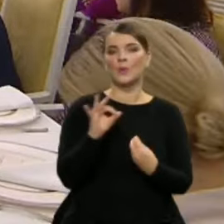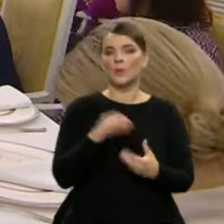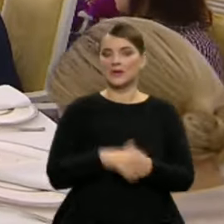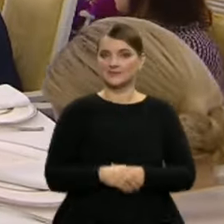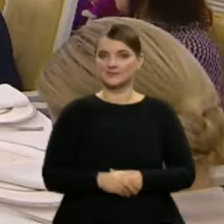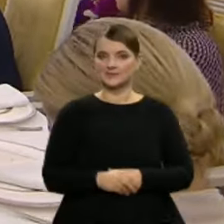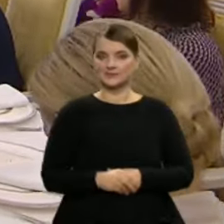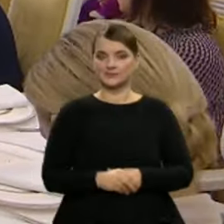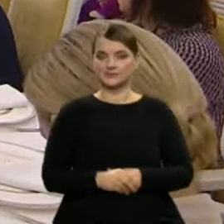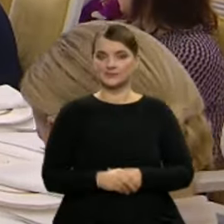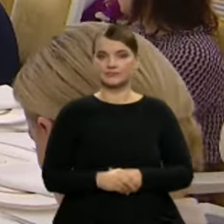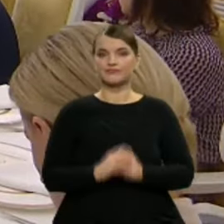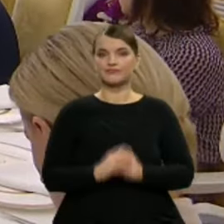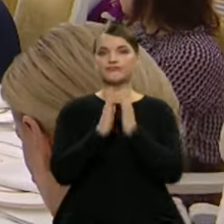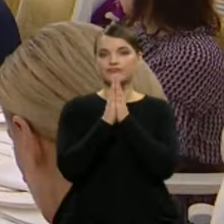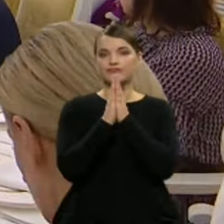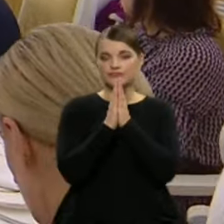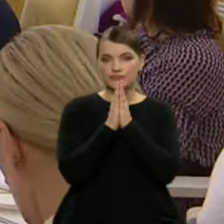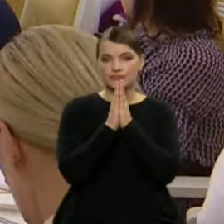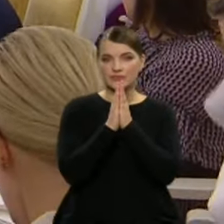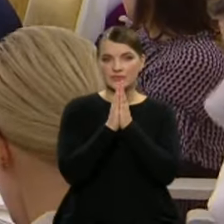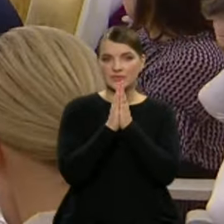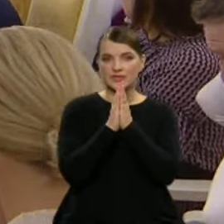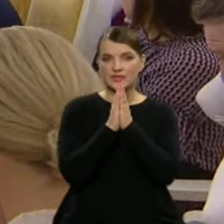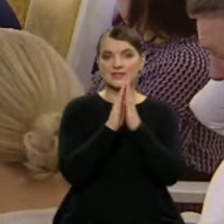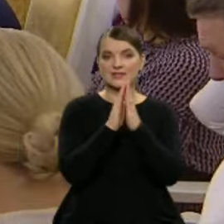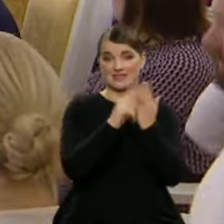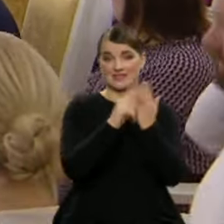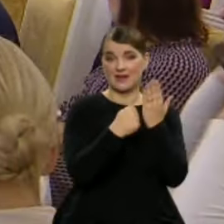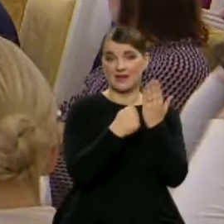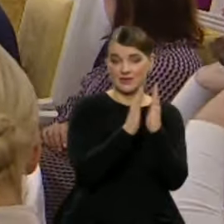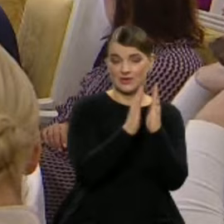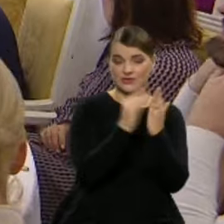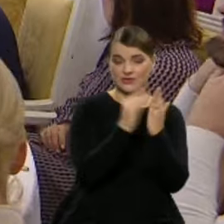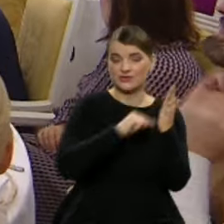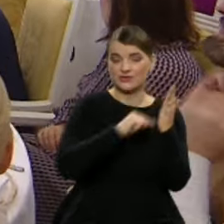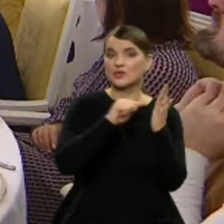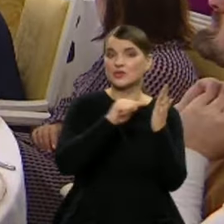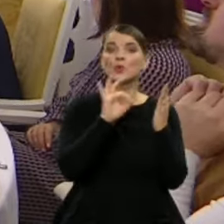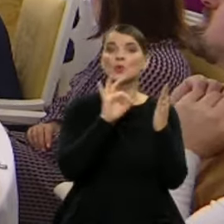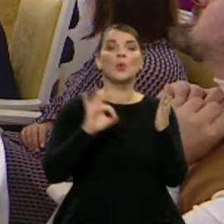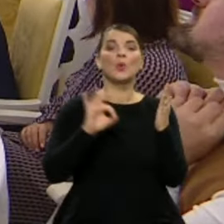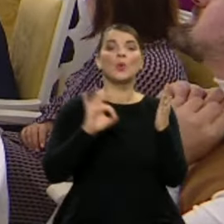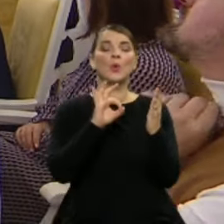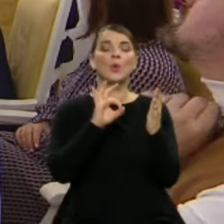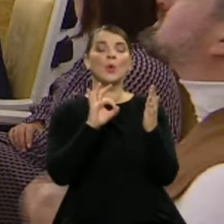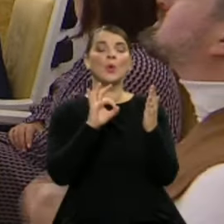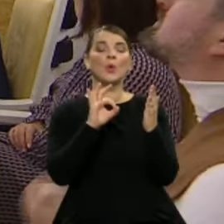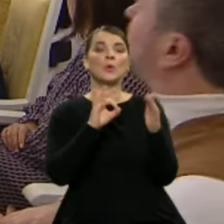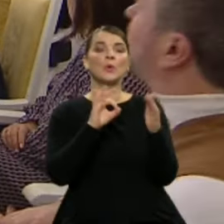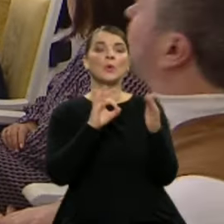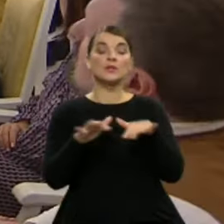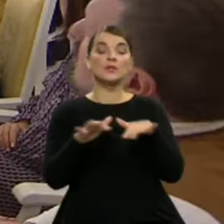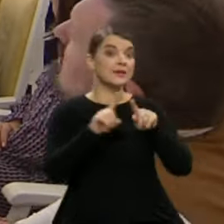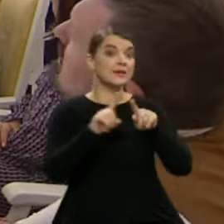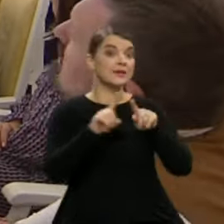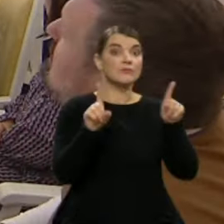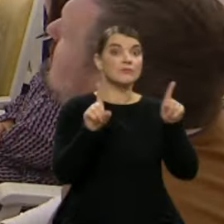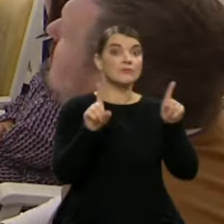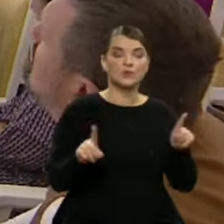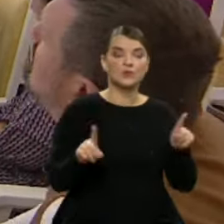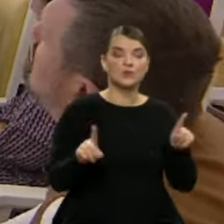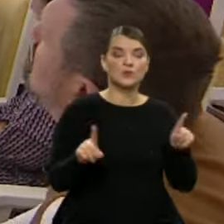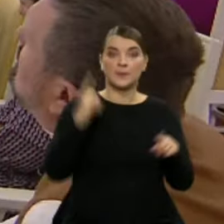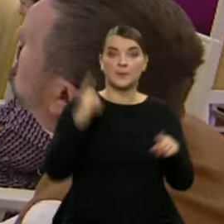raštas pasakoja apie rojuje įvykusi dramatišką įvykį. Dievas sukūrė žmogų kaip vyrą